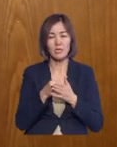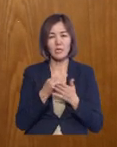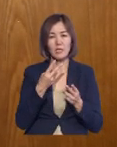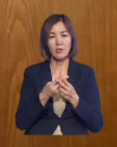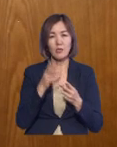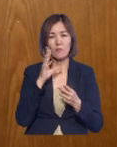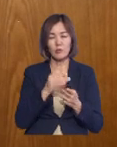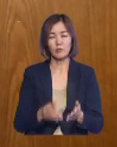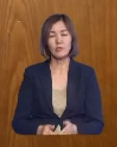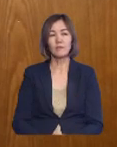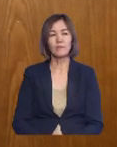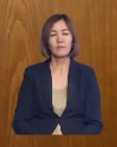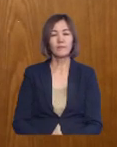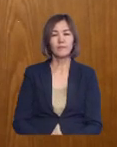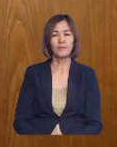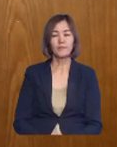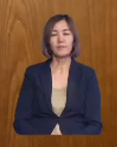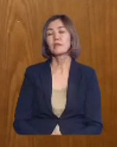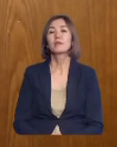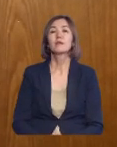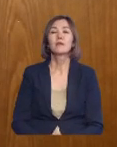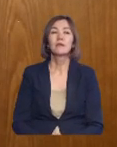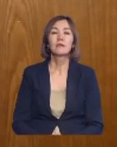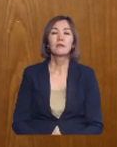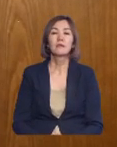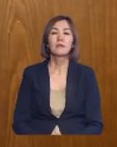бостандығынан айыруға жазаланатыны жайлы хабардар етеміз.